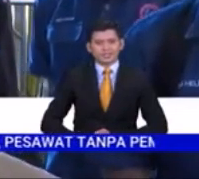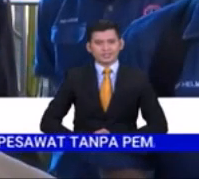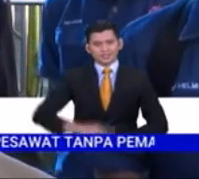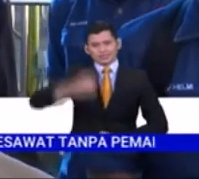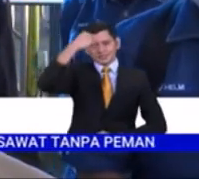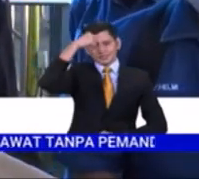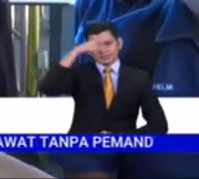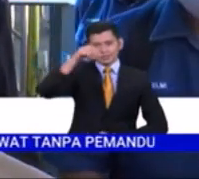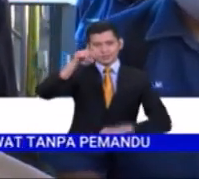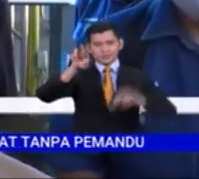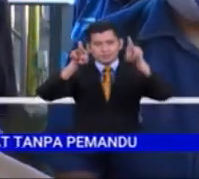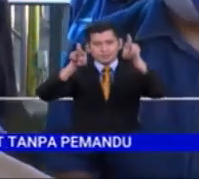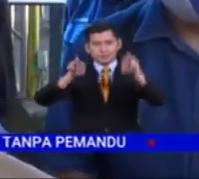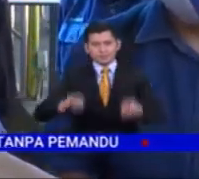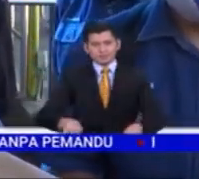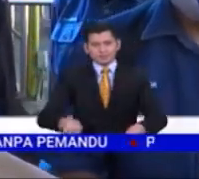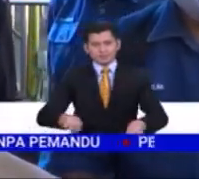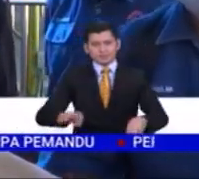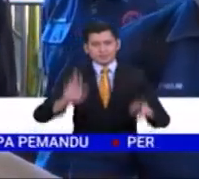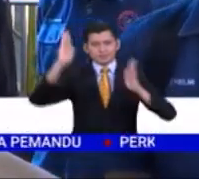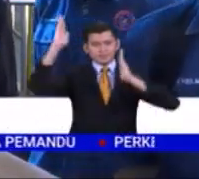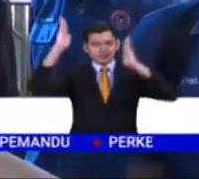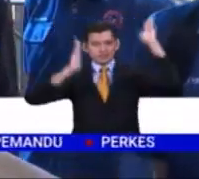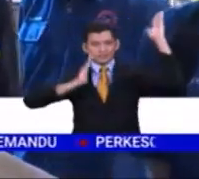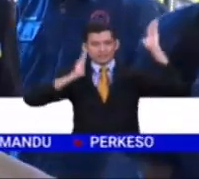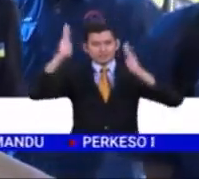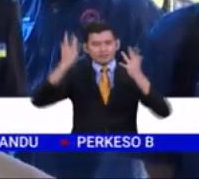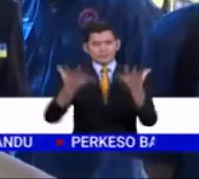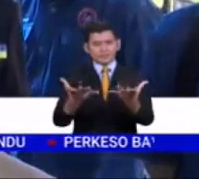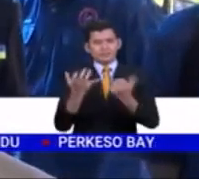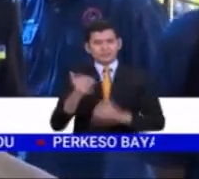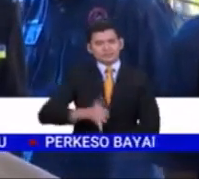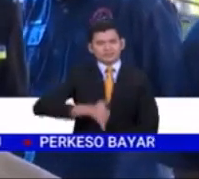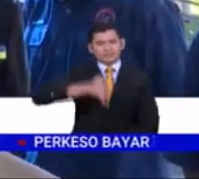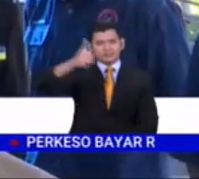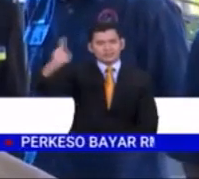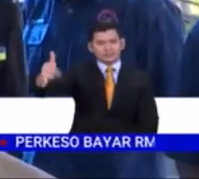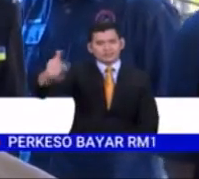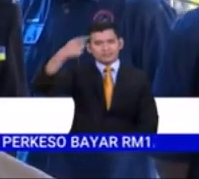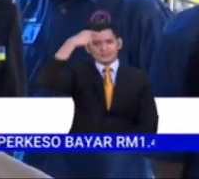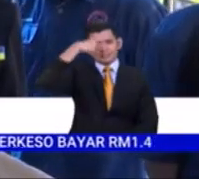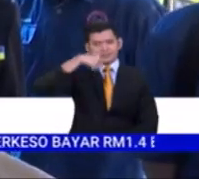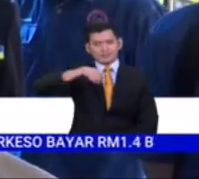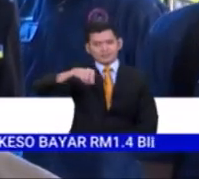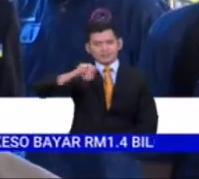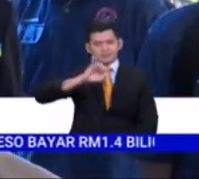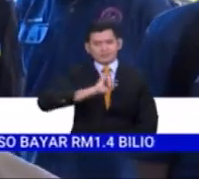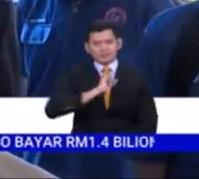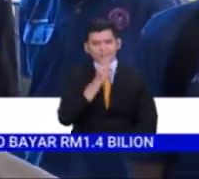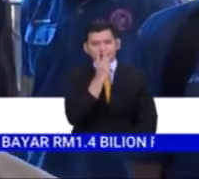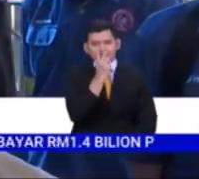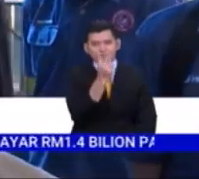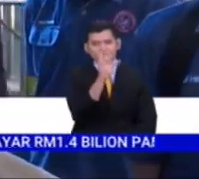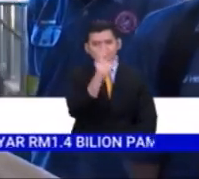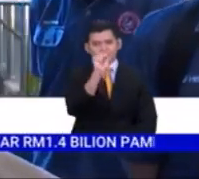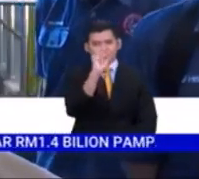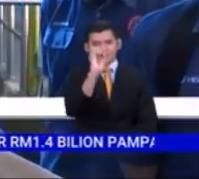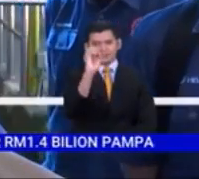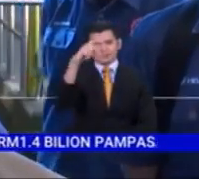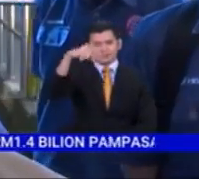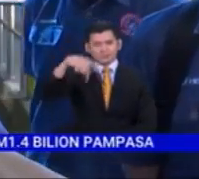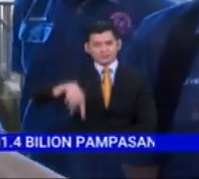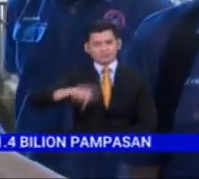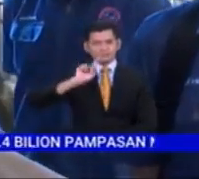Untuk rakyat Malaysia yang nak ke Thailand dan daripada rakyat Thailand nak ke Malaysia ni, saya tengok SOP itu memang ketat lah. Memang